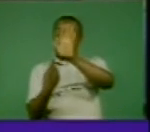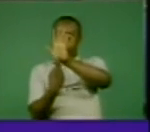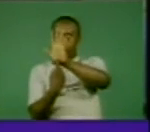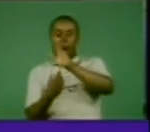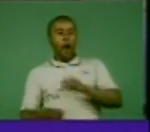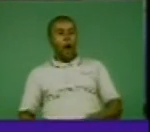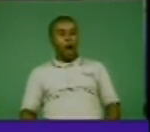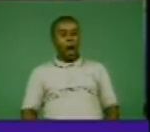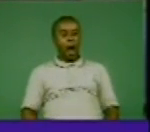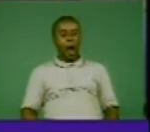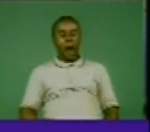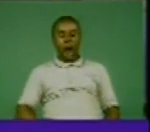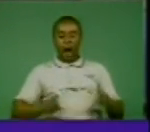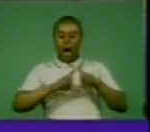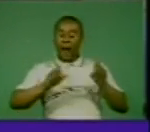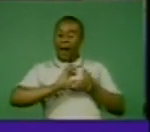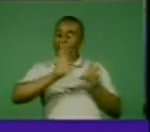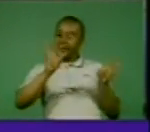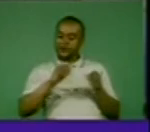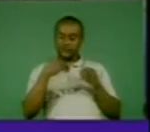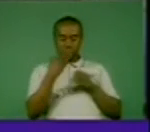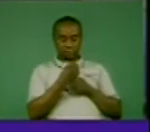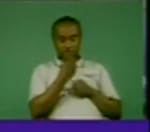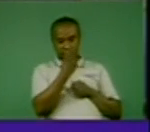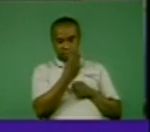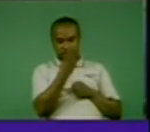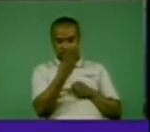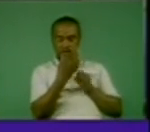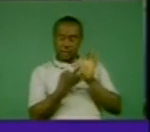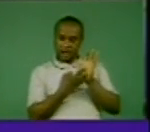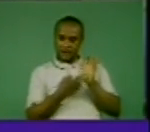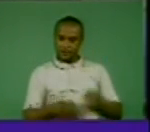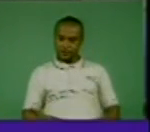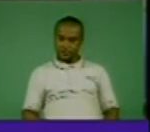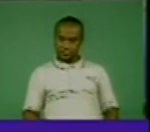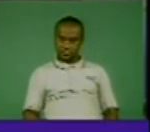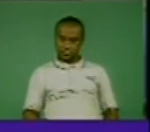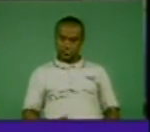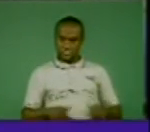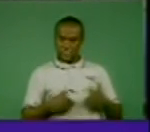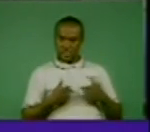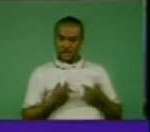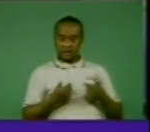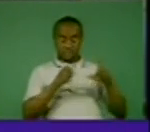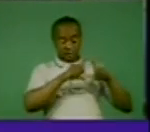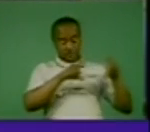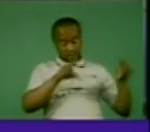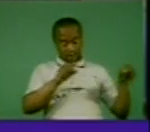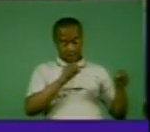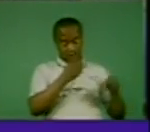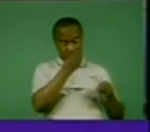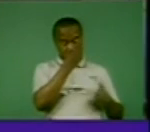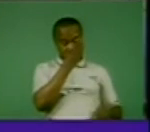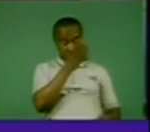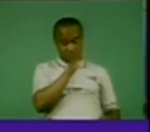Na ibara nyingine zote zilikuwa zina kura 148 isipokuwa ibara ya 40 ilikuwa na kura 147